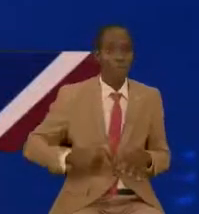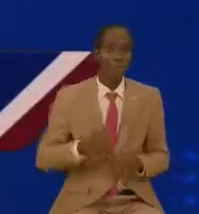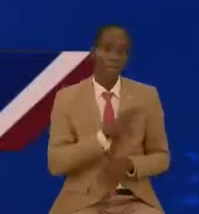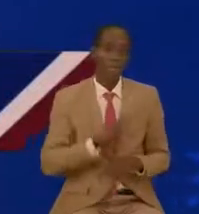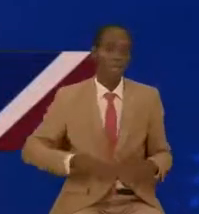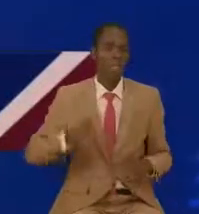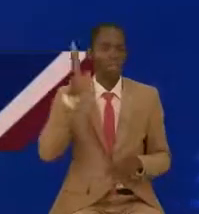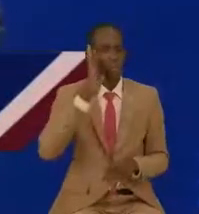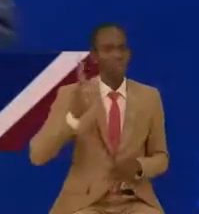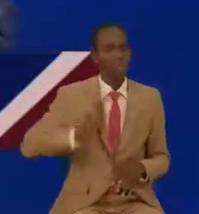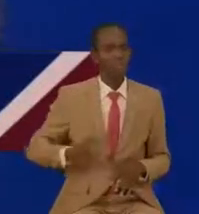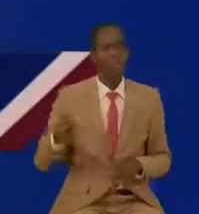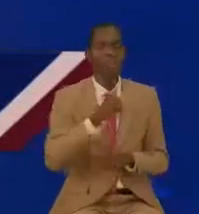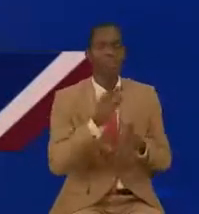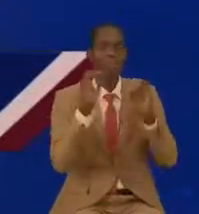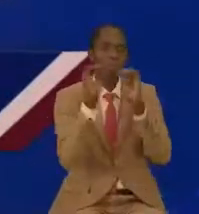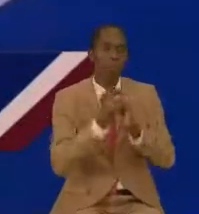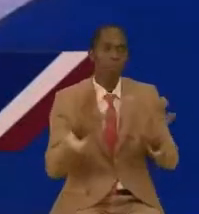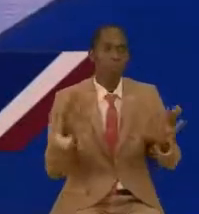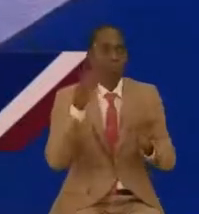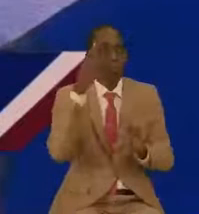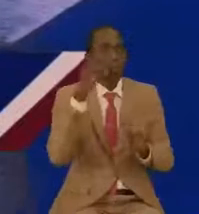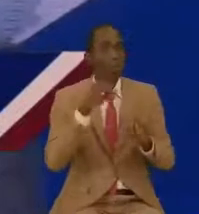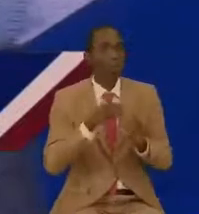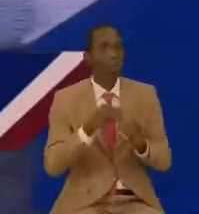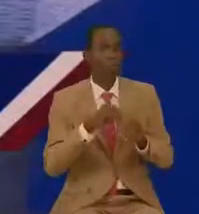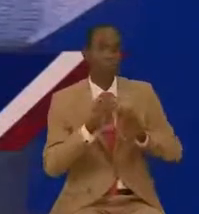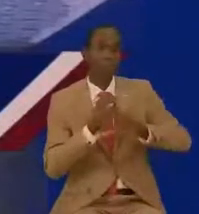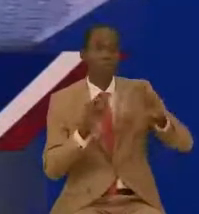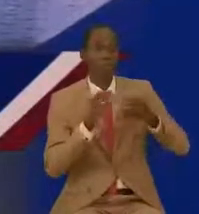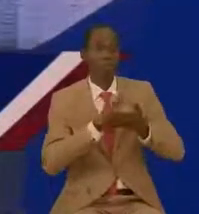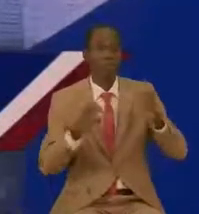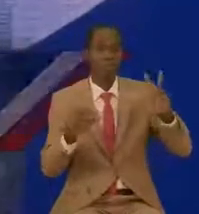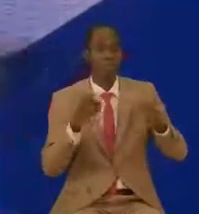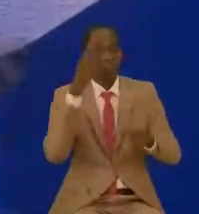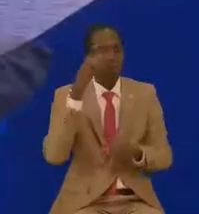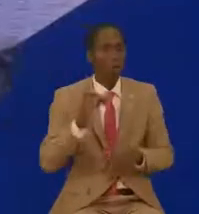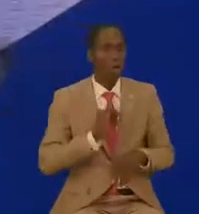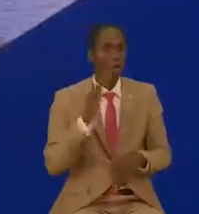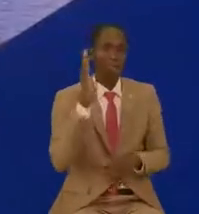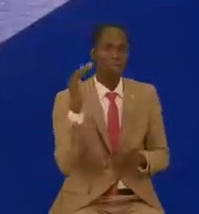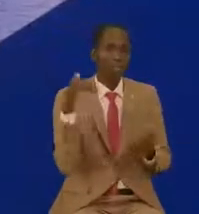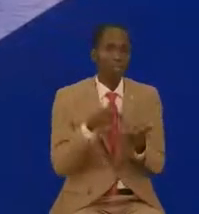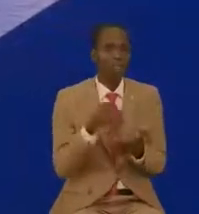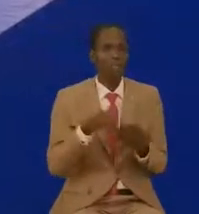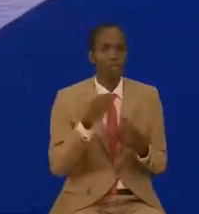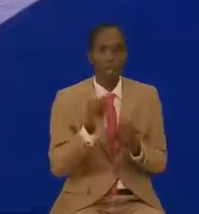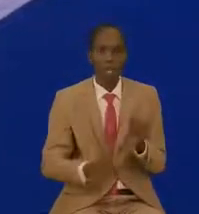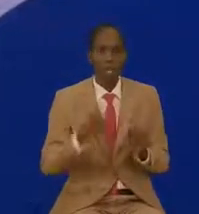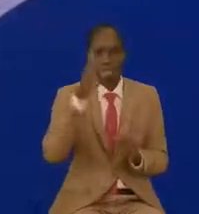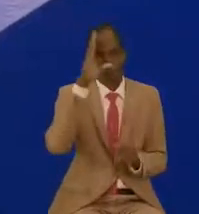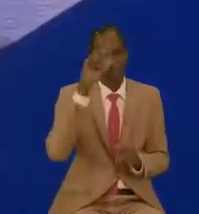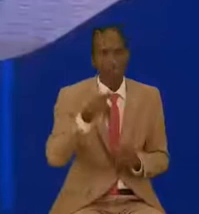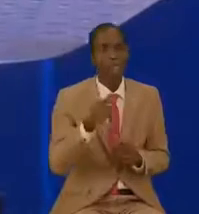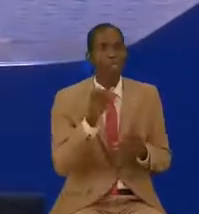vous servira de rien. Et le verset 3 dit, et je proteste encore une fois